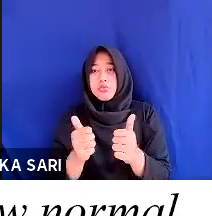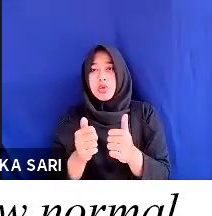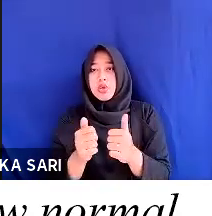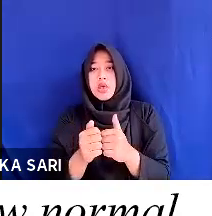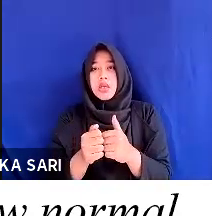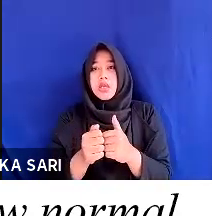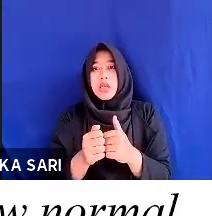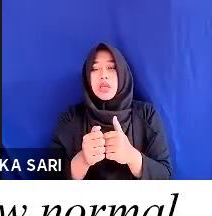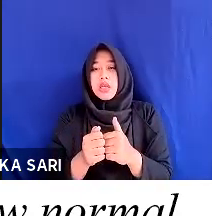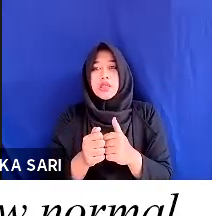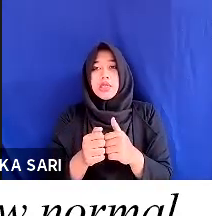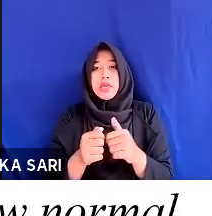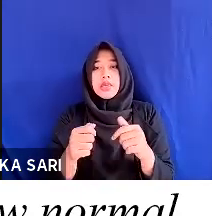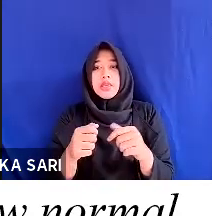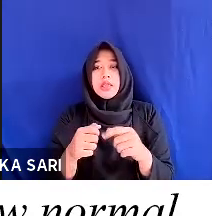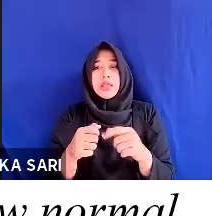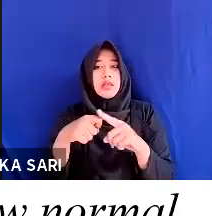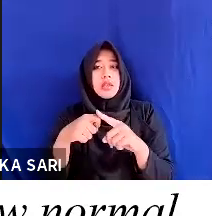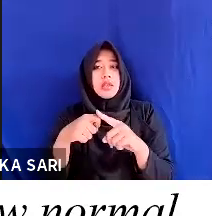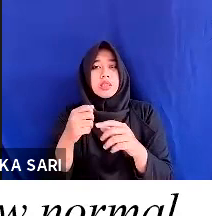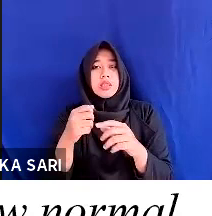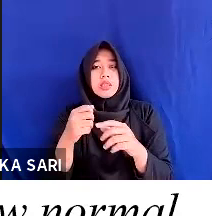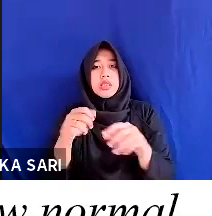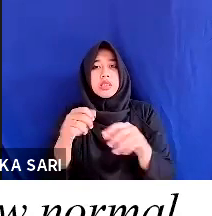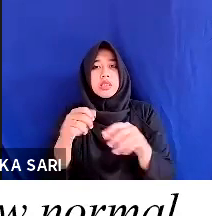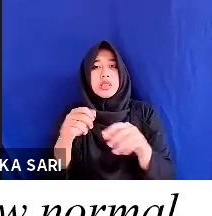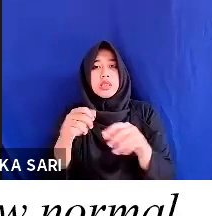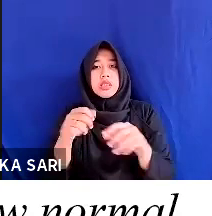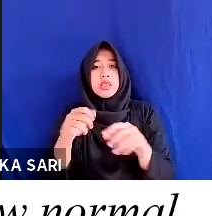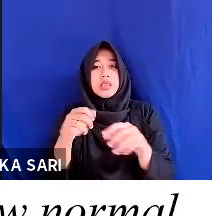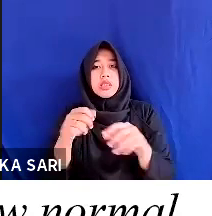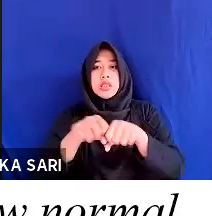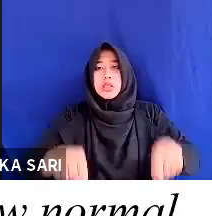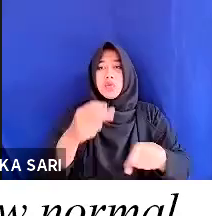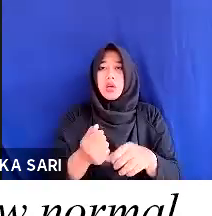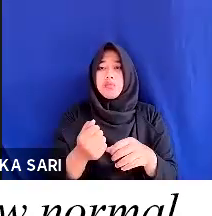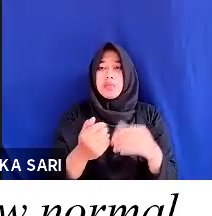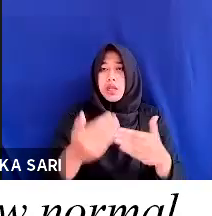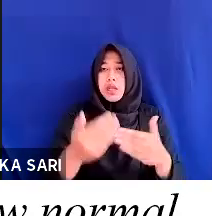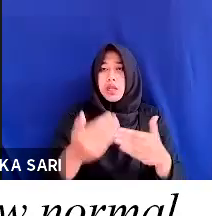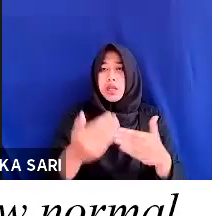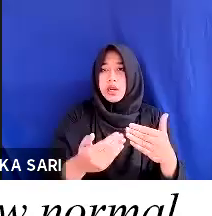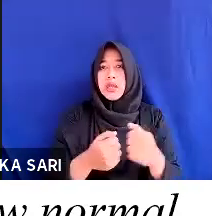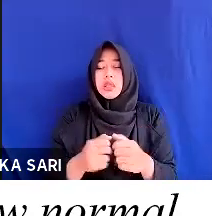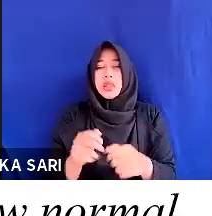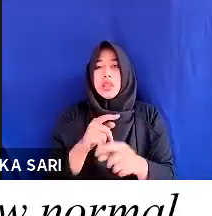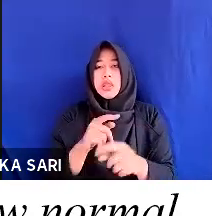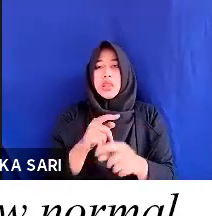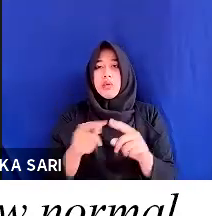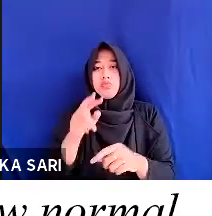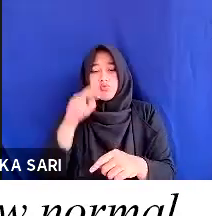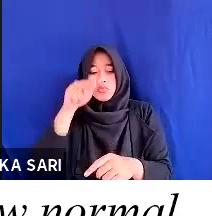meski instabilitas ekonomi global tinggi. Perlu dicermati likuiditas sistem keuangan. Jadi ini yang cukup menolong